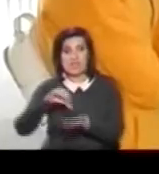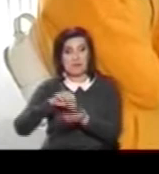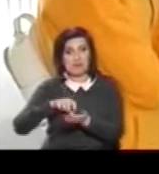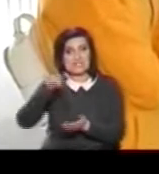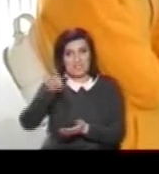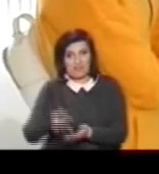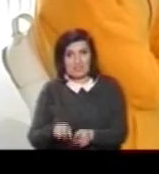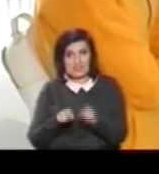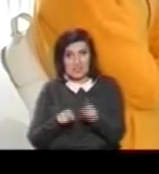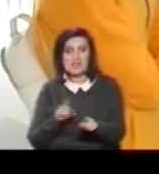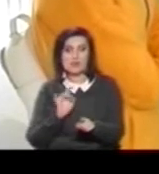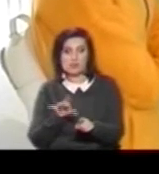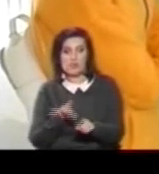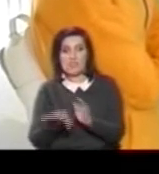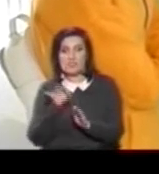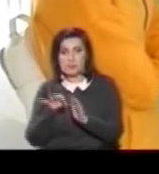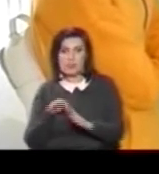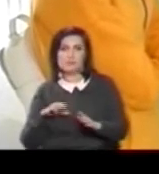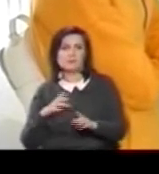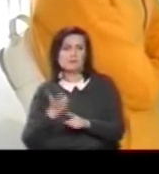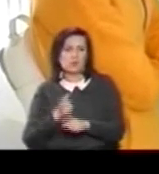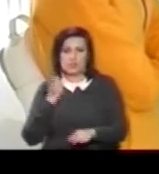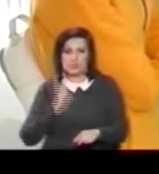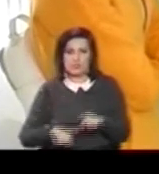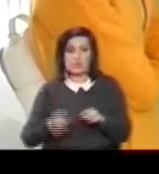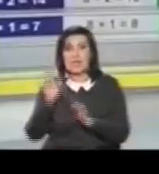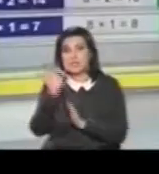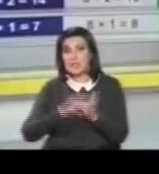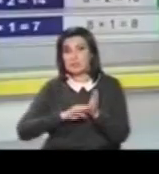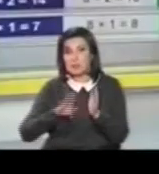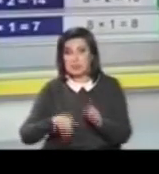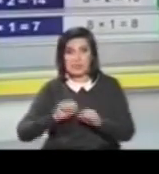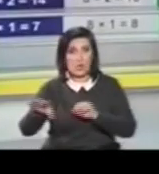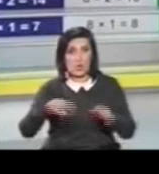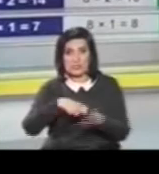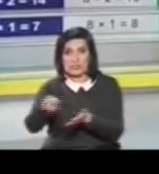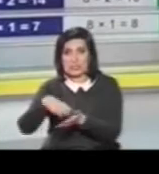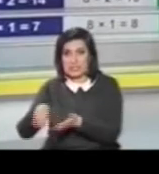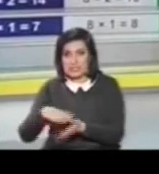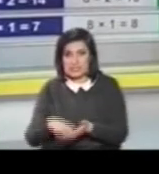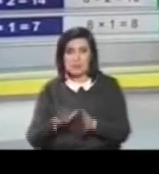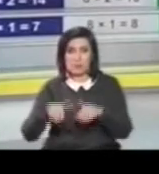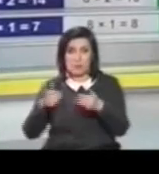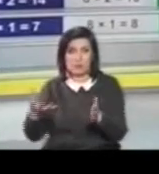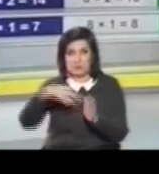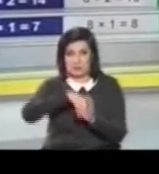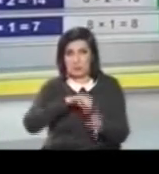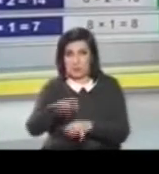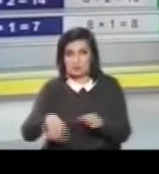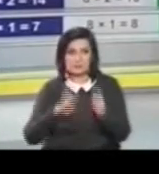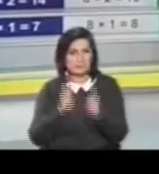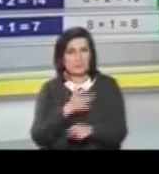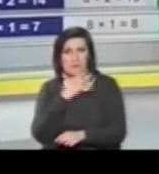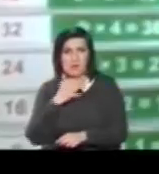Анна Сидорук розповідає, відбирати доводилось дуже швидко. Але одразу після розсилки листів з пропозицією долучитись до проєкту